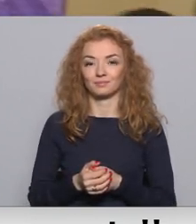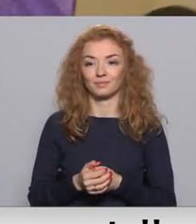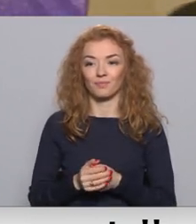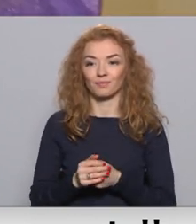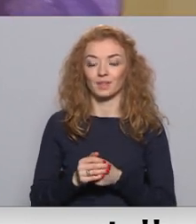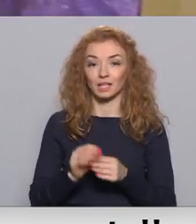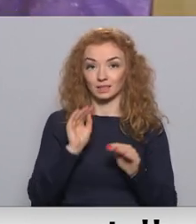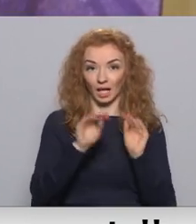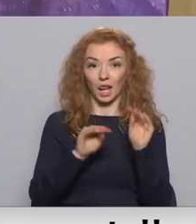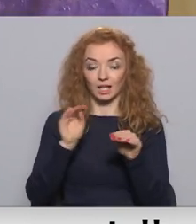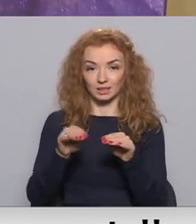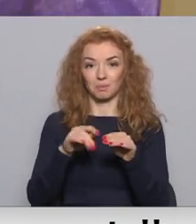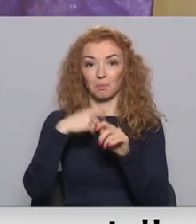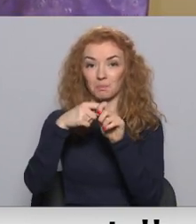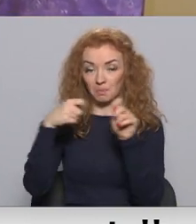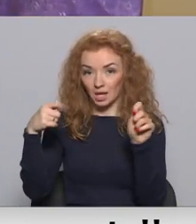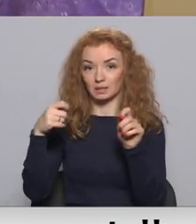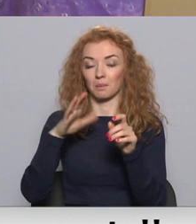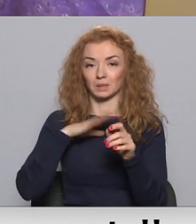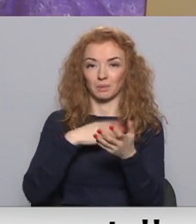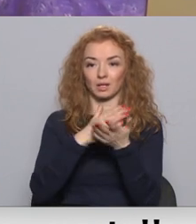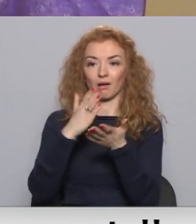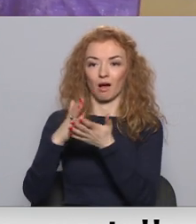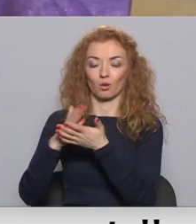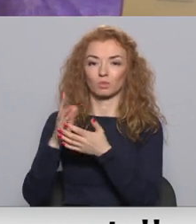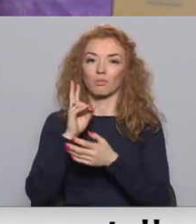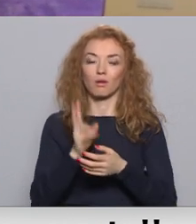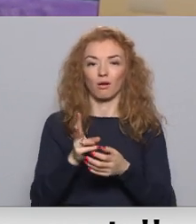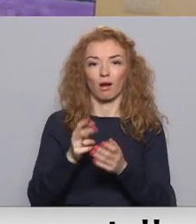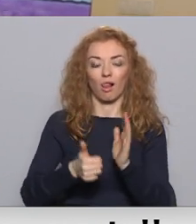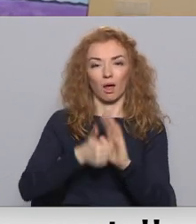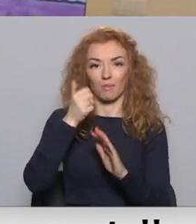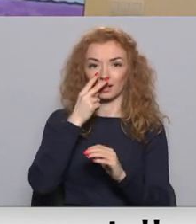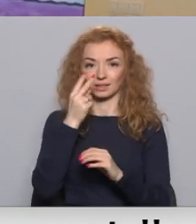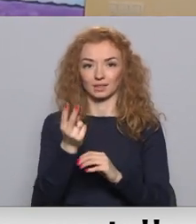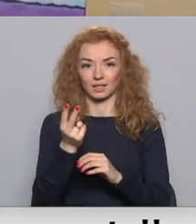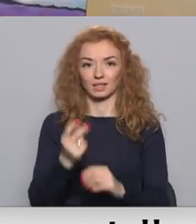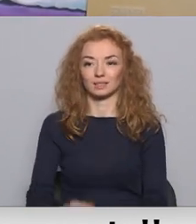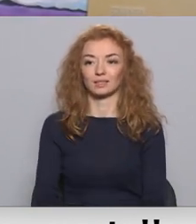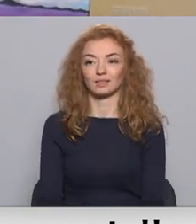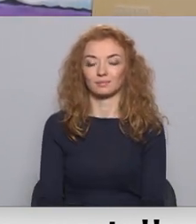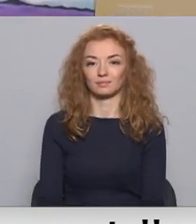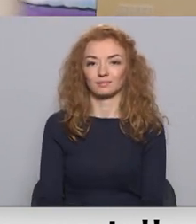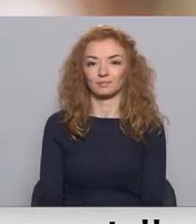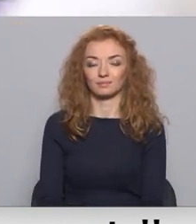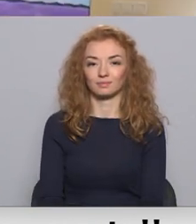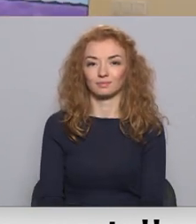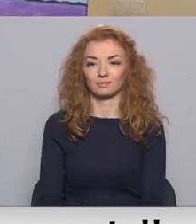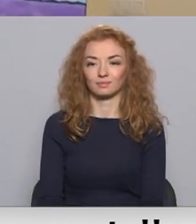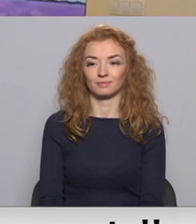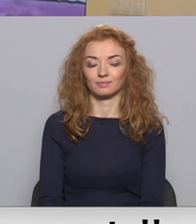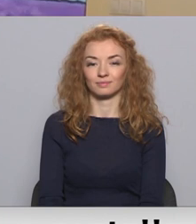Saliksim Noriņu, ja tu piesien, pēc tam izkārtosim, kā mums izskatīsies labāk, kurā vietā kura